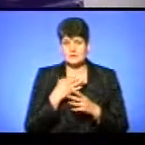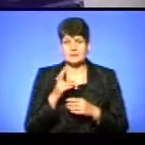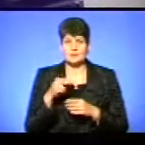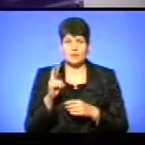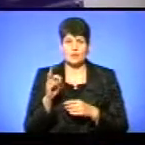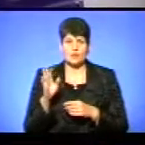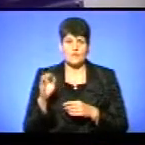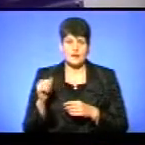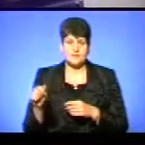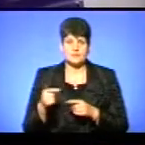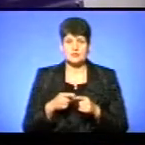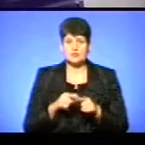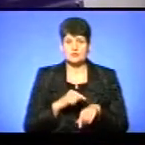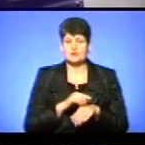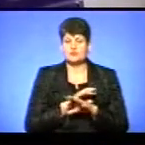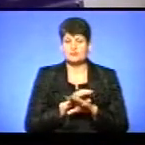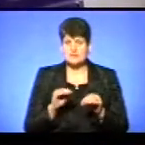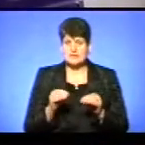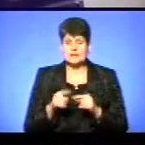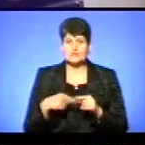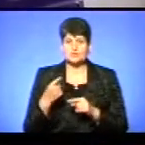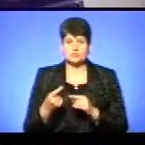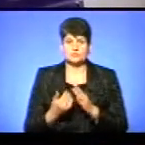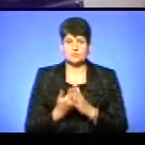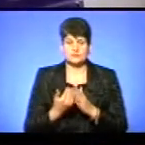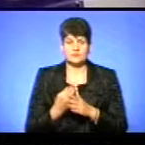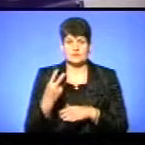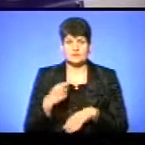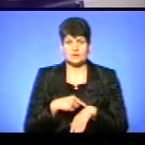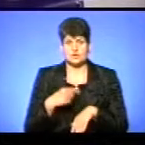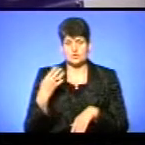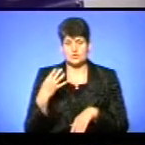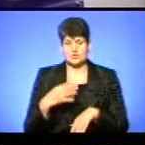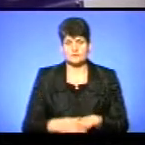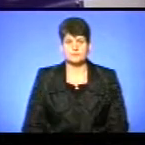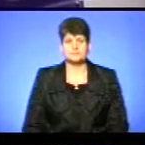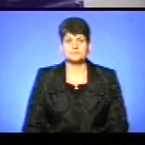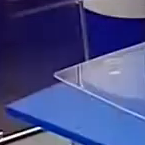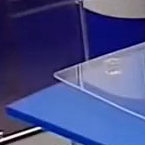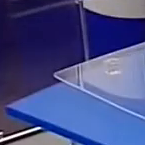І на цьогодні у мене все. Наступний наш випуск о 20:40. Не пропустіть!